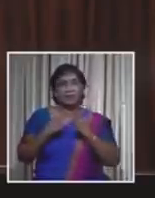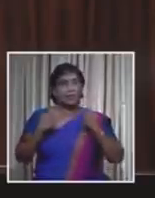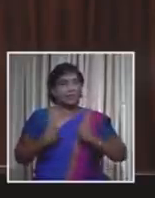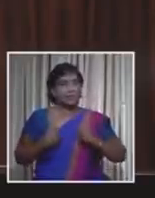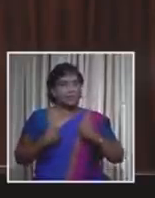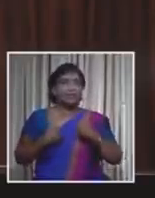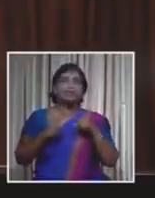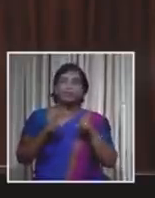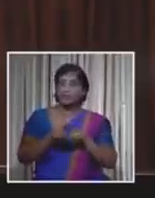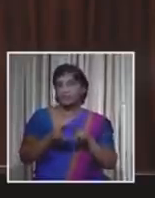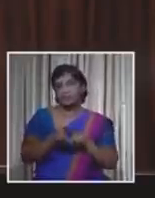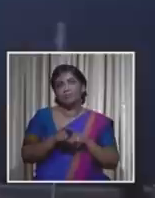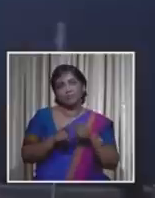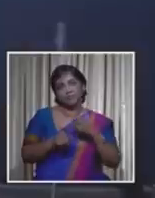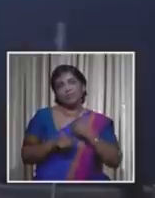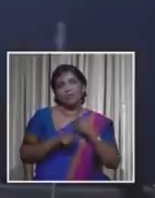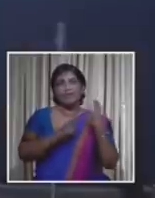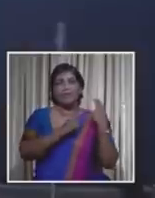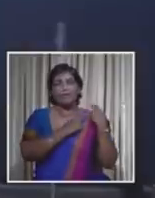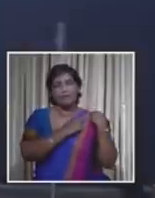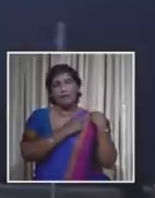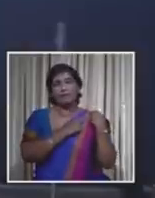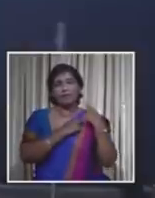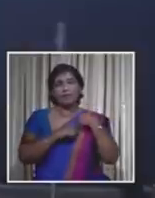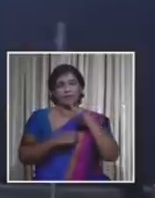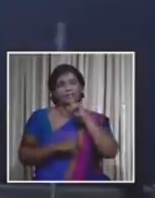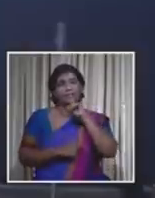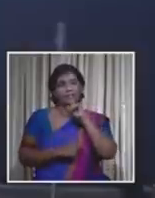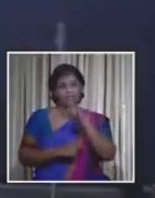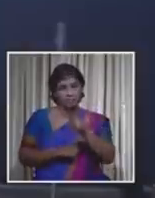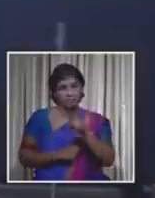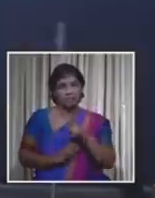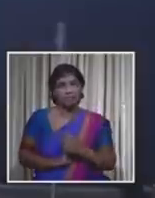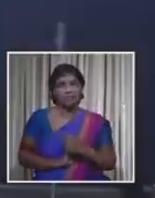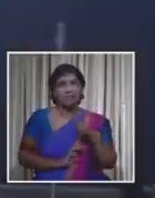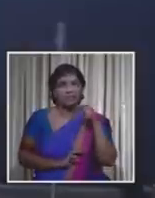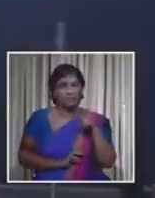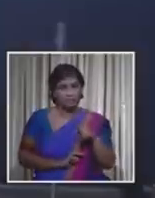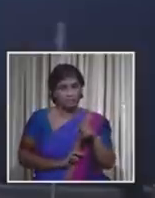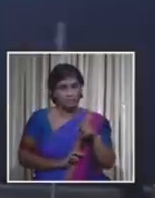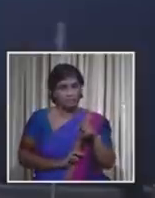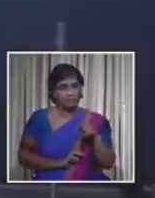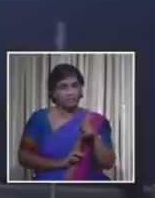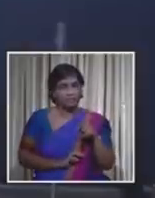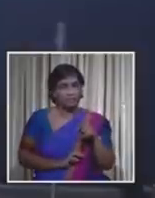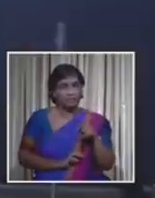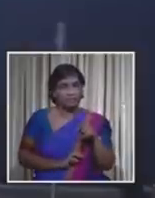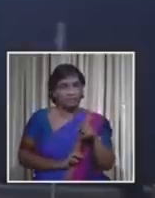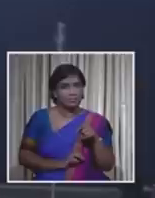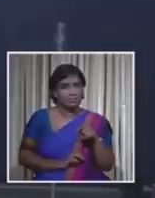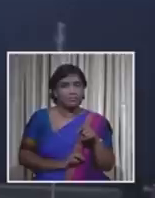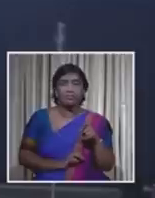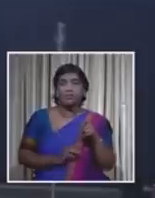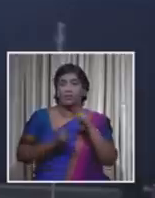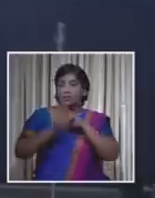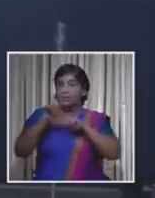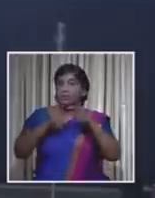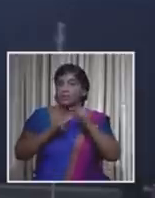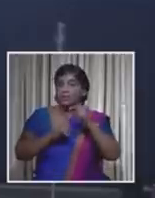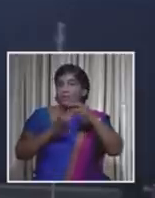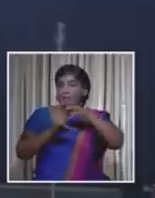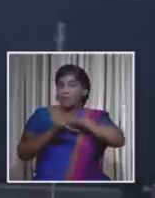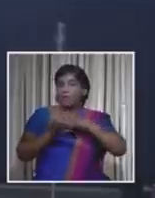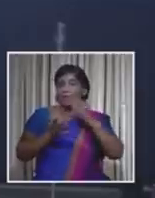සභාපතිතුමා තුමිය හැටියට මට වගකීමක් තියෙන ඔබතුමාගෙන් ඉල්ලන්න මේ සභාගර්භයේ ඉන්නවා